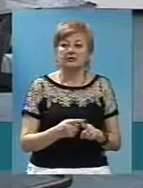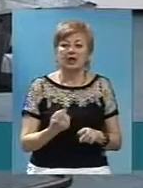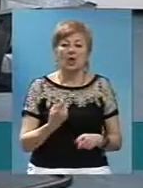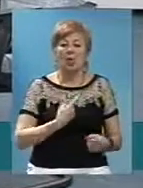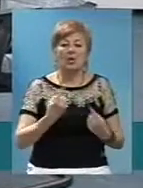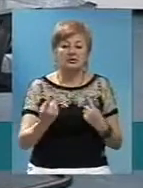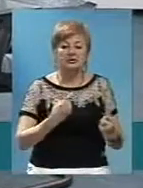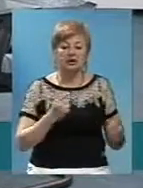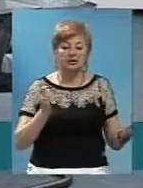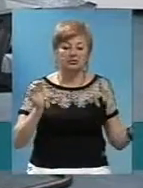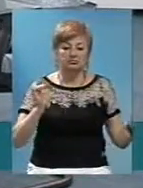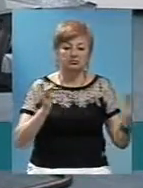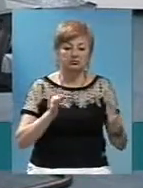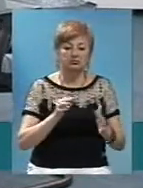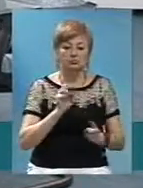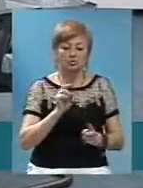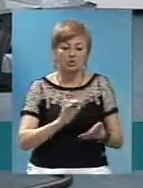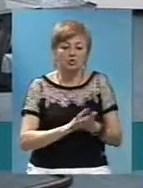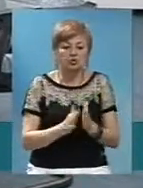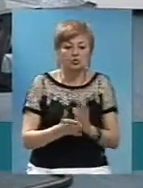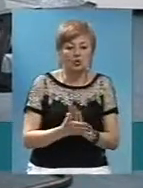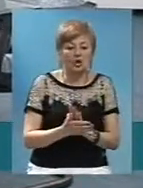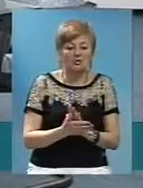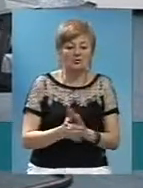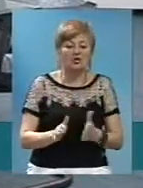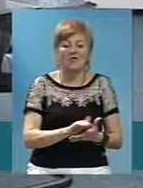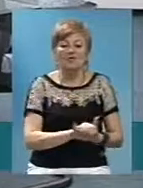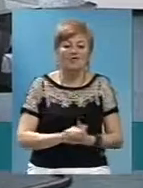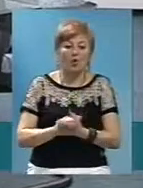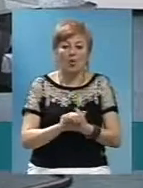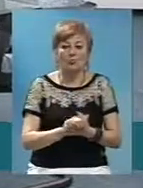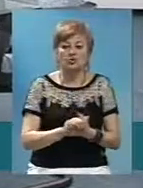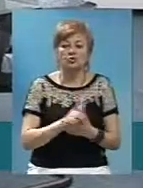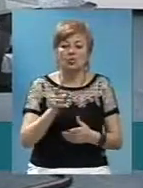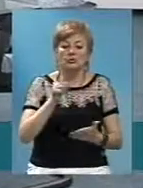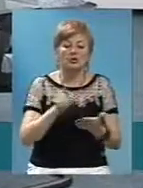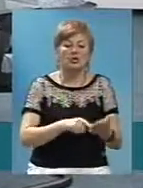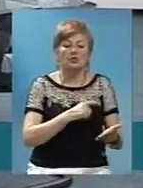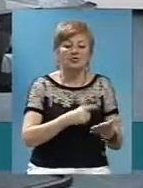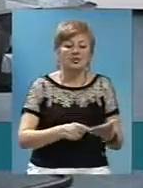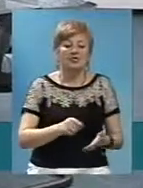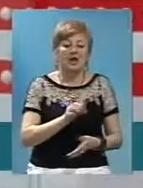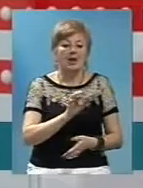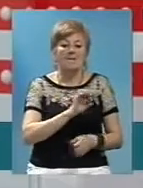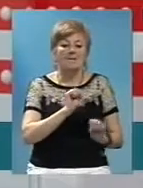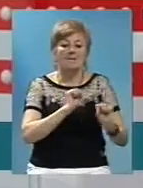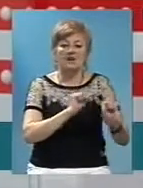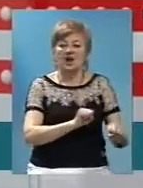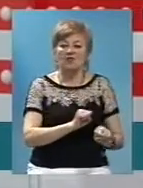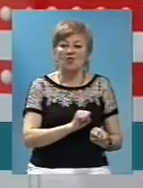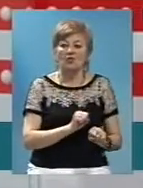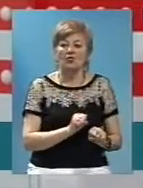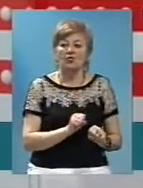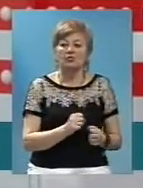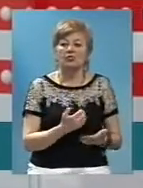Це ситуація, яка складається в суспільствах, позбавлених правового регулювання. І культури відповідної правової.